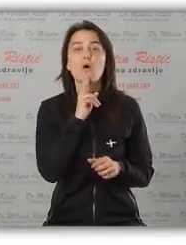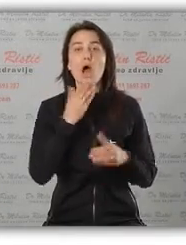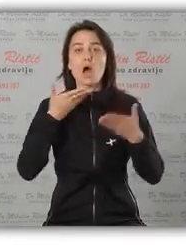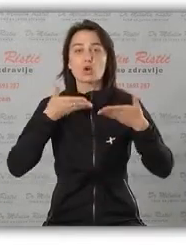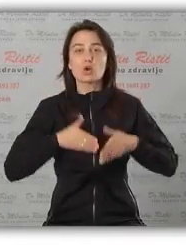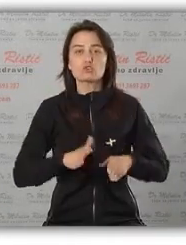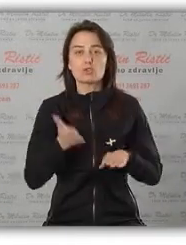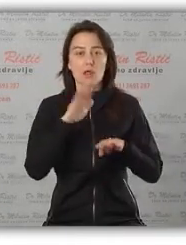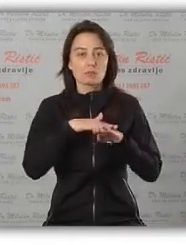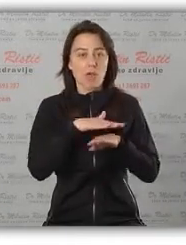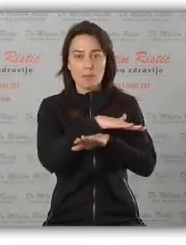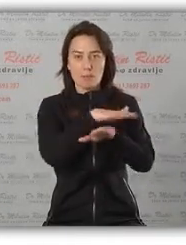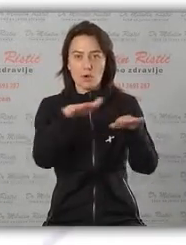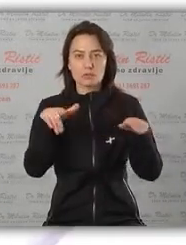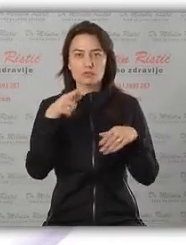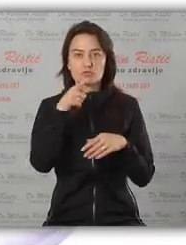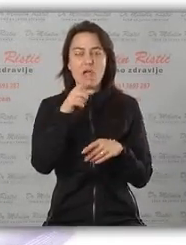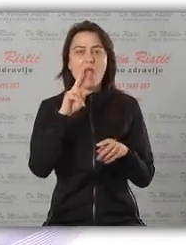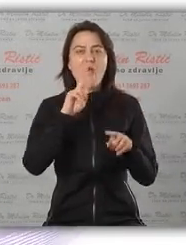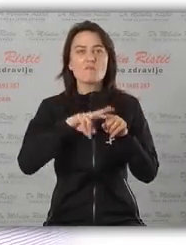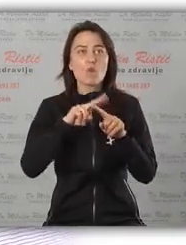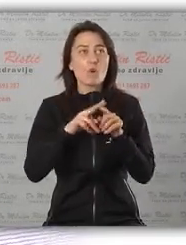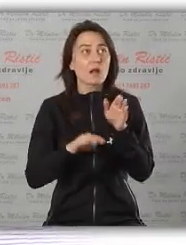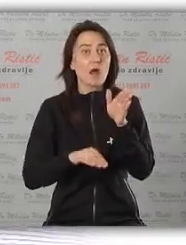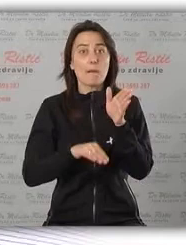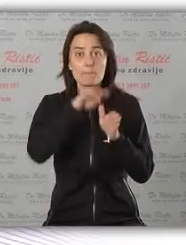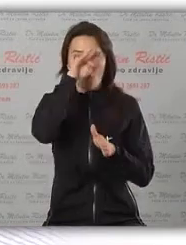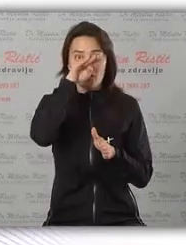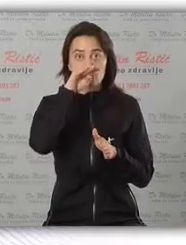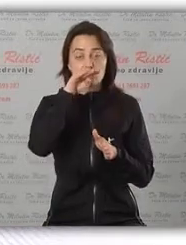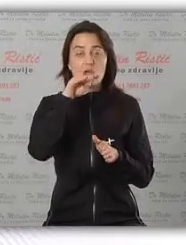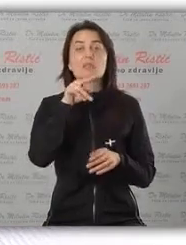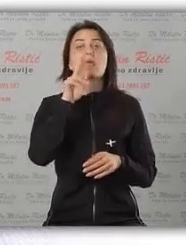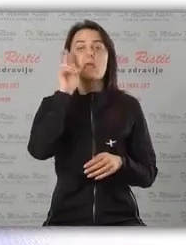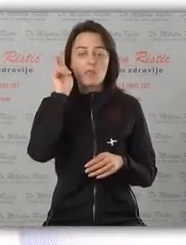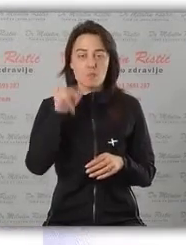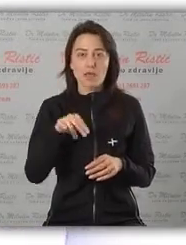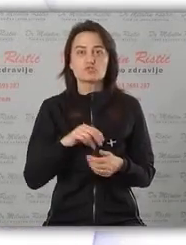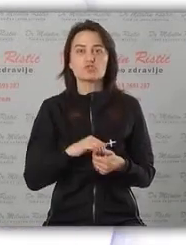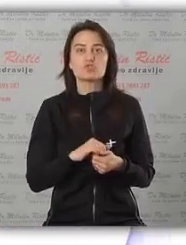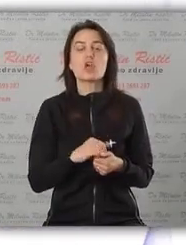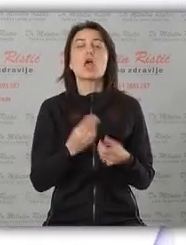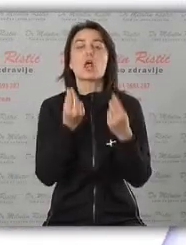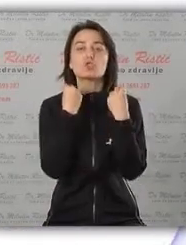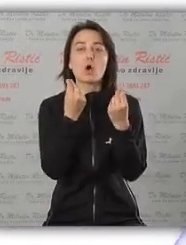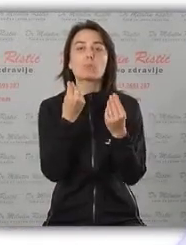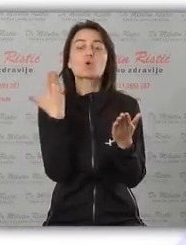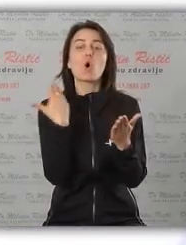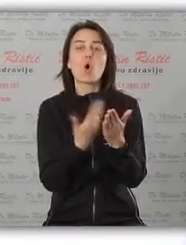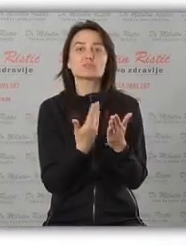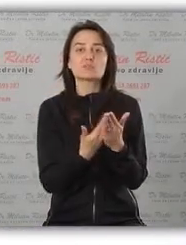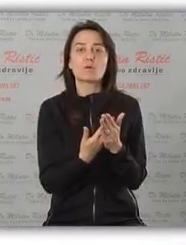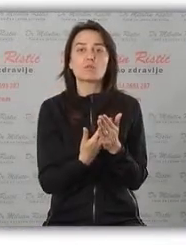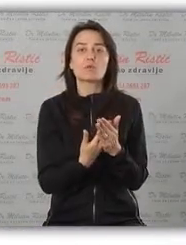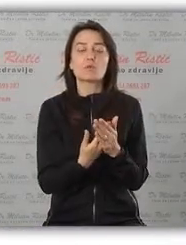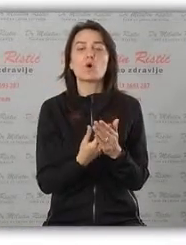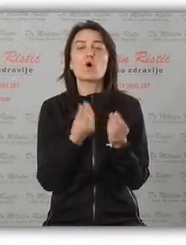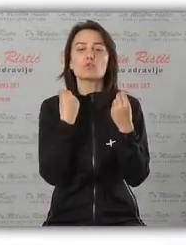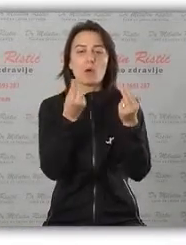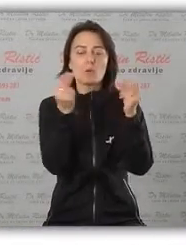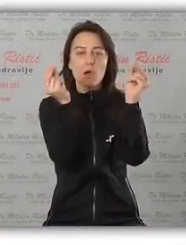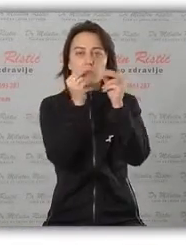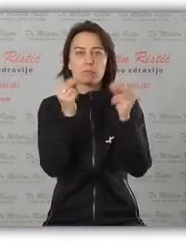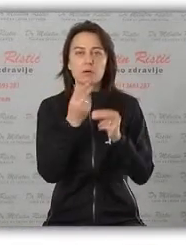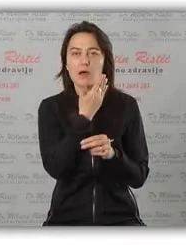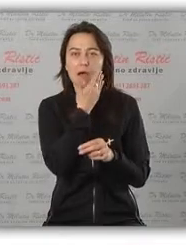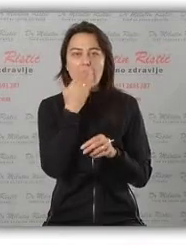Dakle, osoba znači, koja je rođena na području gdje je koncentracija fluora u povišenoj koncentraciji imaće dobru osnovu,